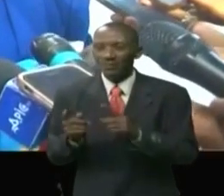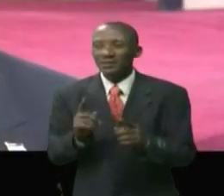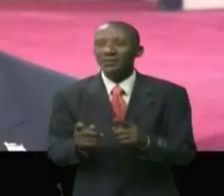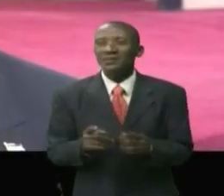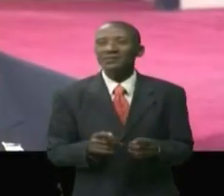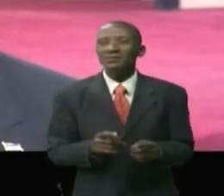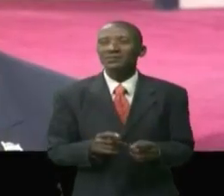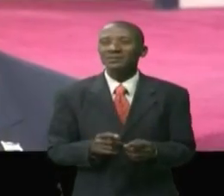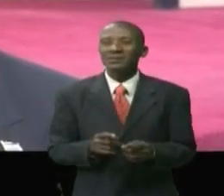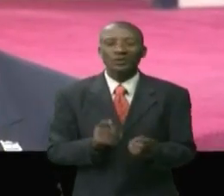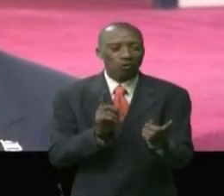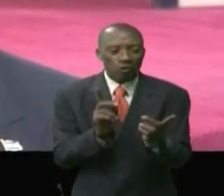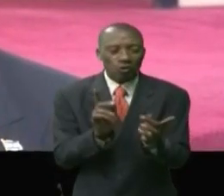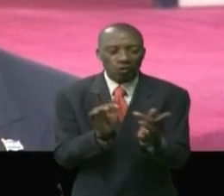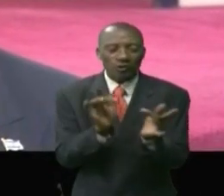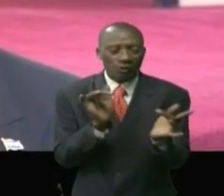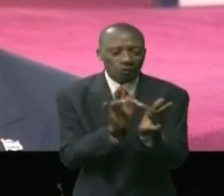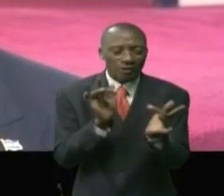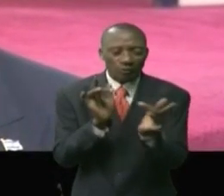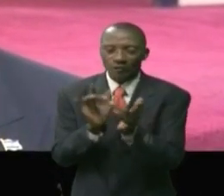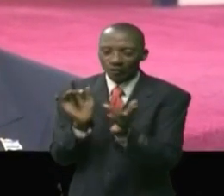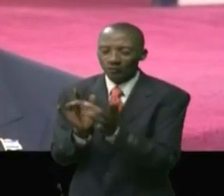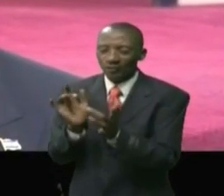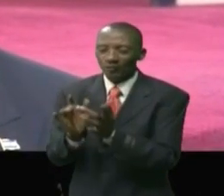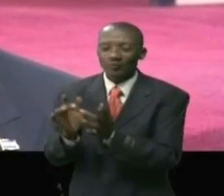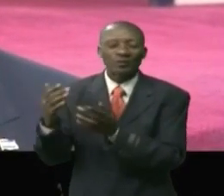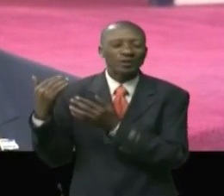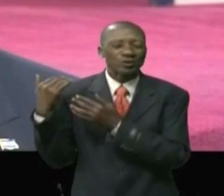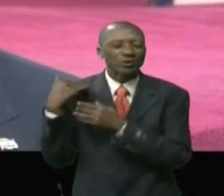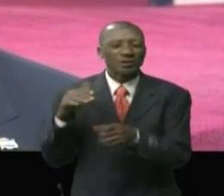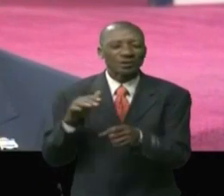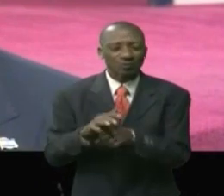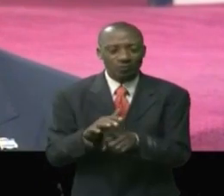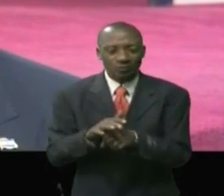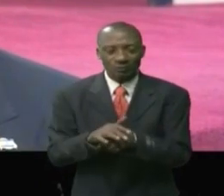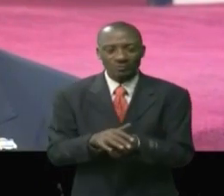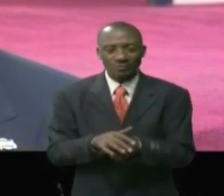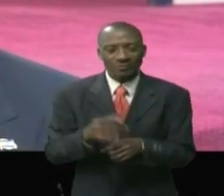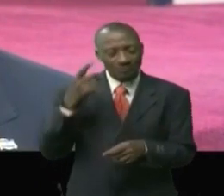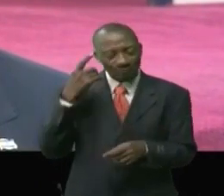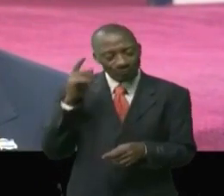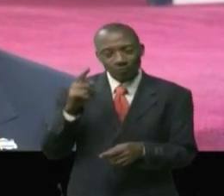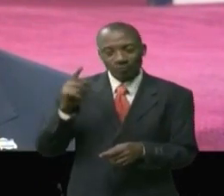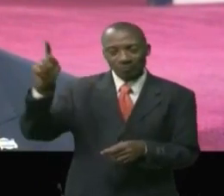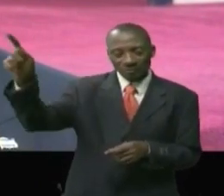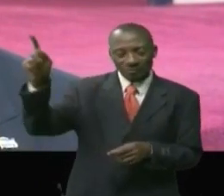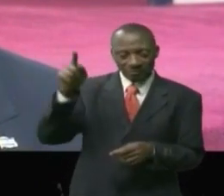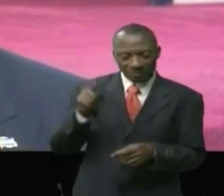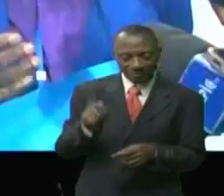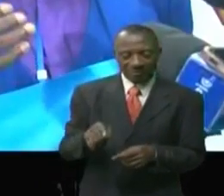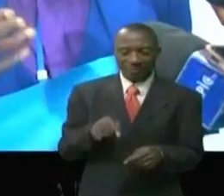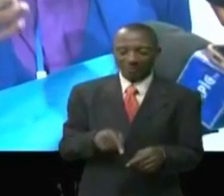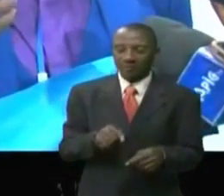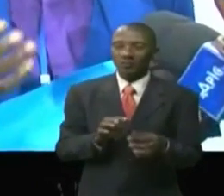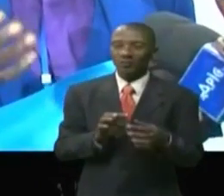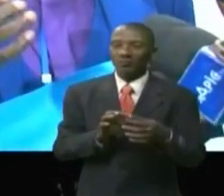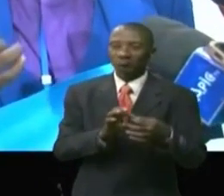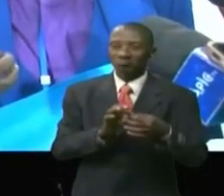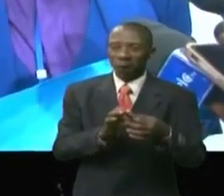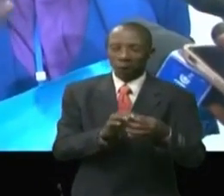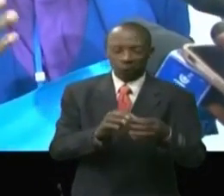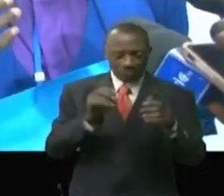octobre 2023 nous sommes très contents parce que aujourd'hui nous avons parlé des retombées de la visite de son